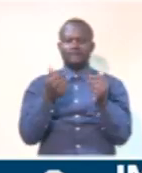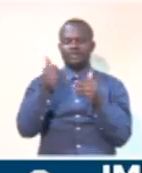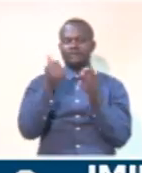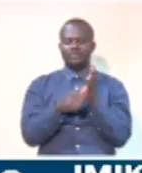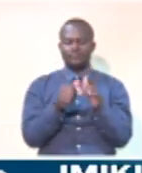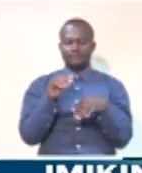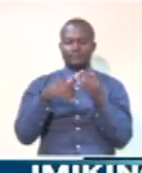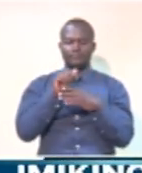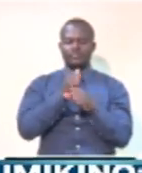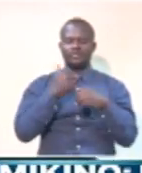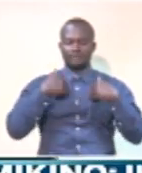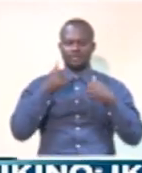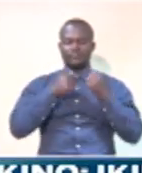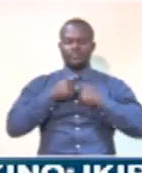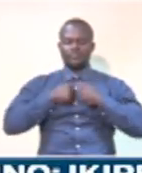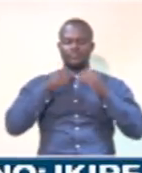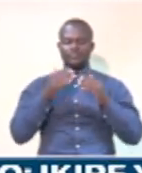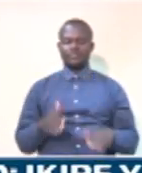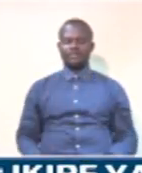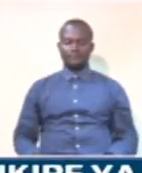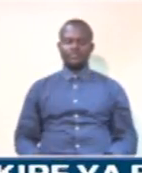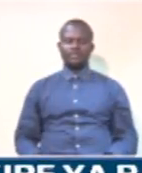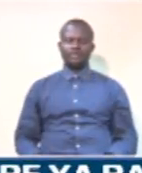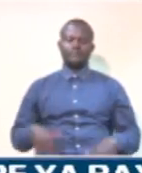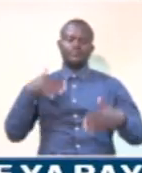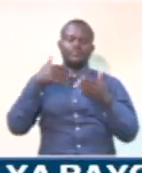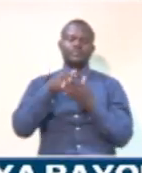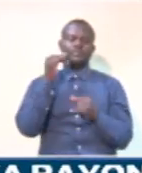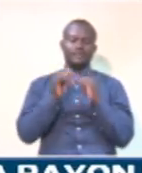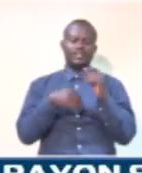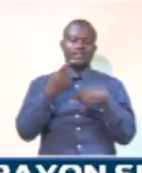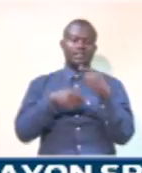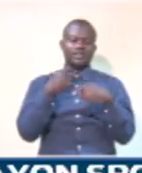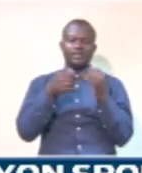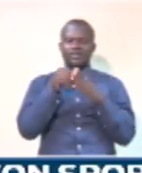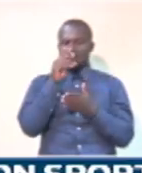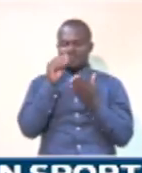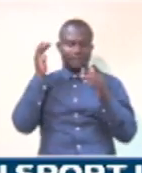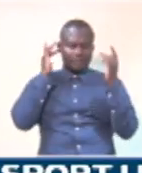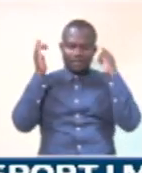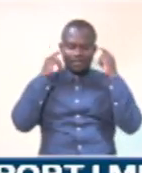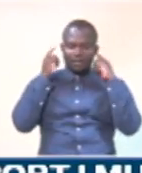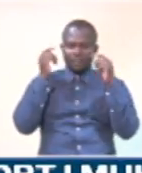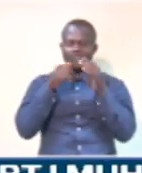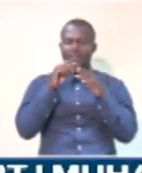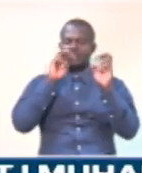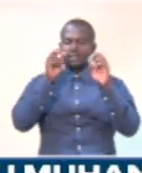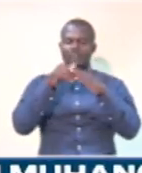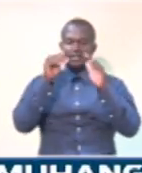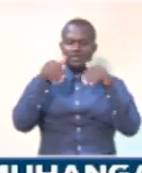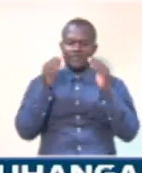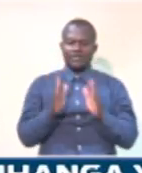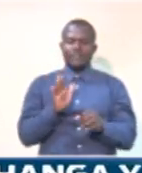tukarengera ubuzima bw'abanyarwanda. Tugana ku musozi minister, hakomeje kugenda humvikana ko hari abahinzi cyane